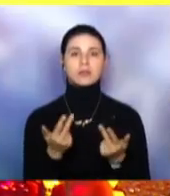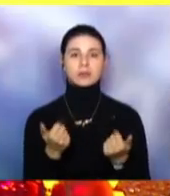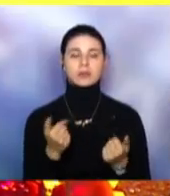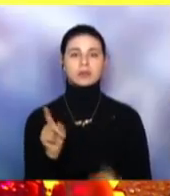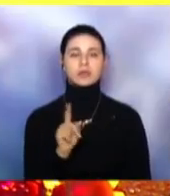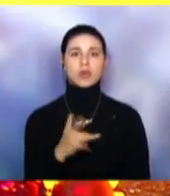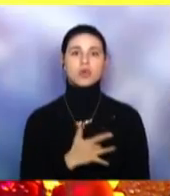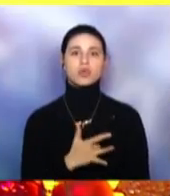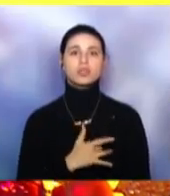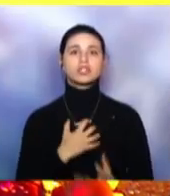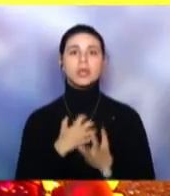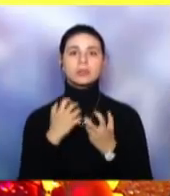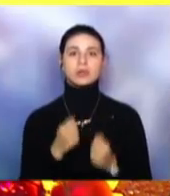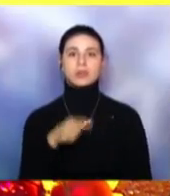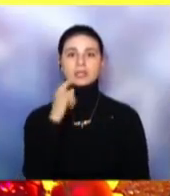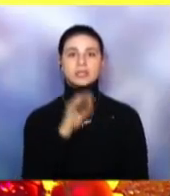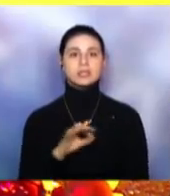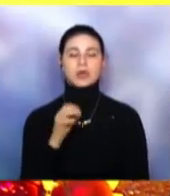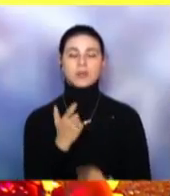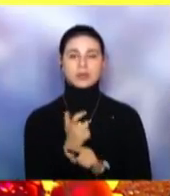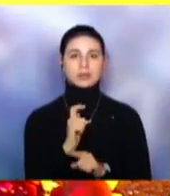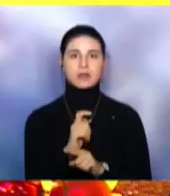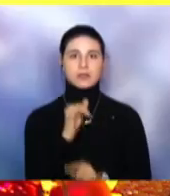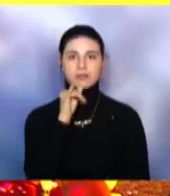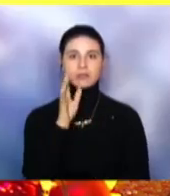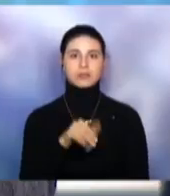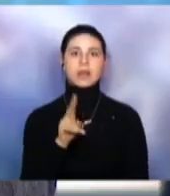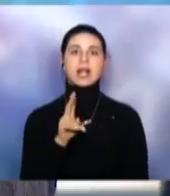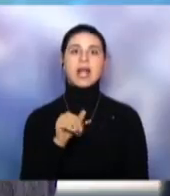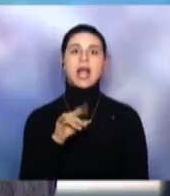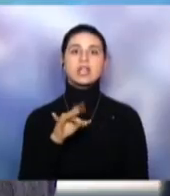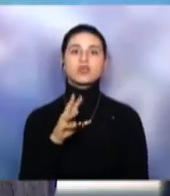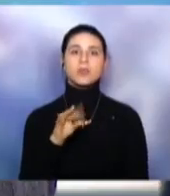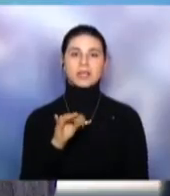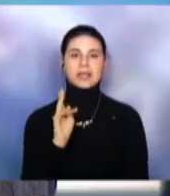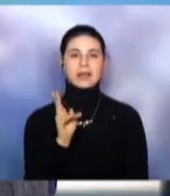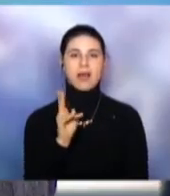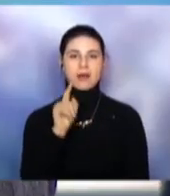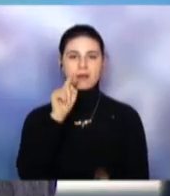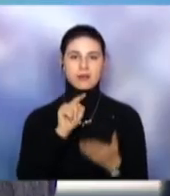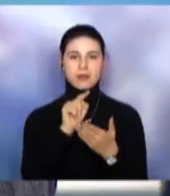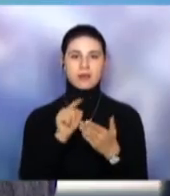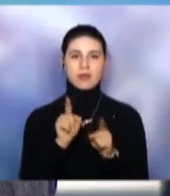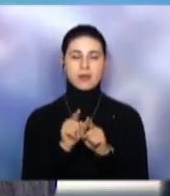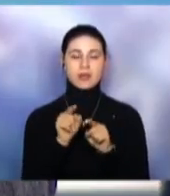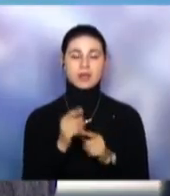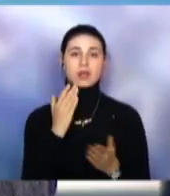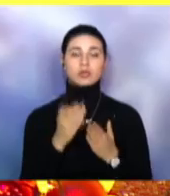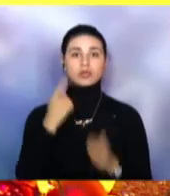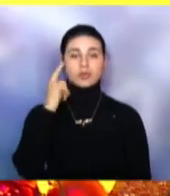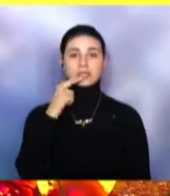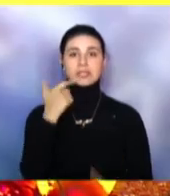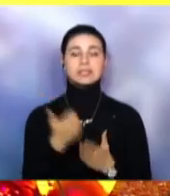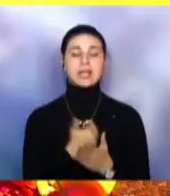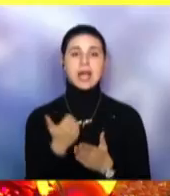რომ გულის ჯანმრთელობაზე საუბარი წარმოუდგენელია კალიუმზე საუბრის გარეშე, მაგრამ თუ გავითვალისწინებთ საახალწლო